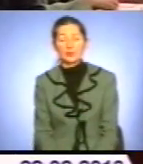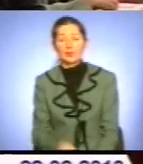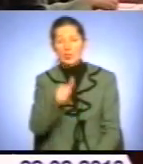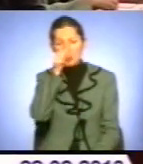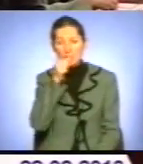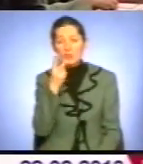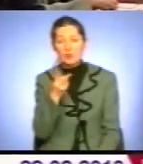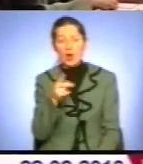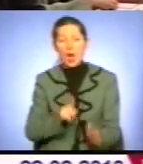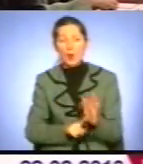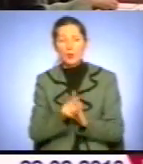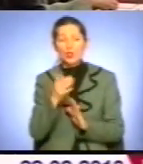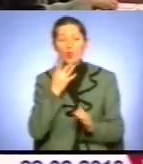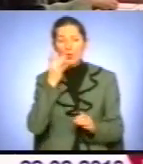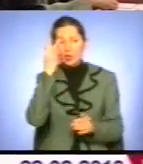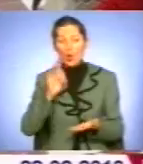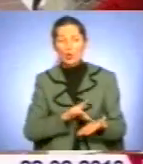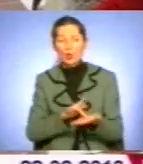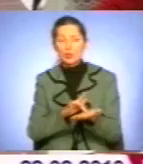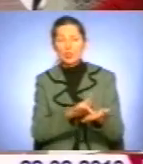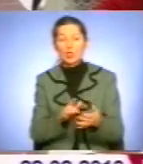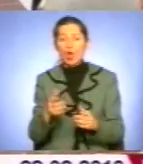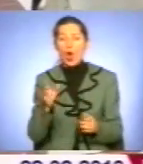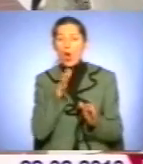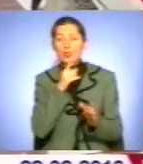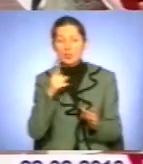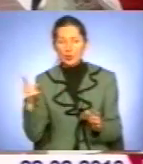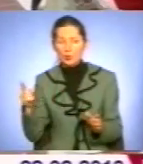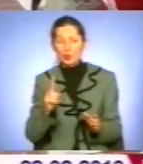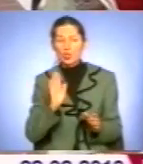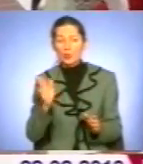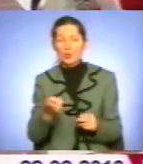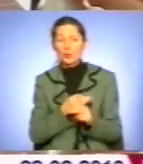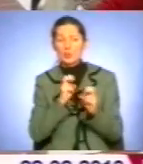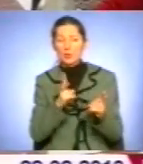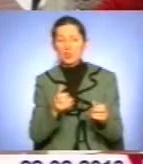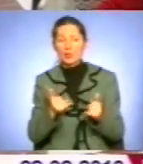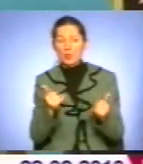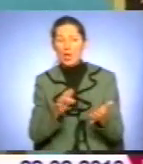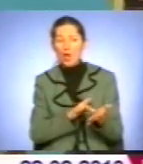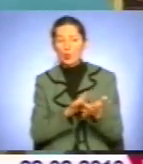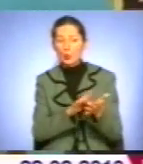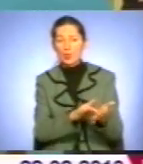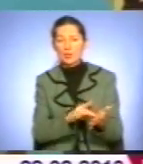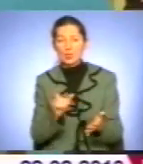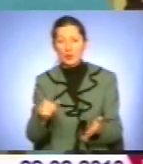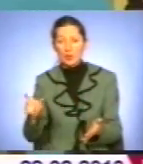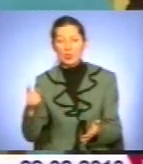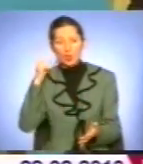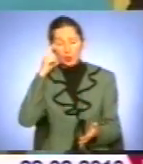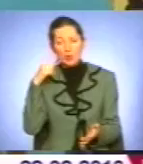місяць-два початок літнього туристичного сезону. Чи буде він безпечним для туристів, задумалися в облдержадміністрації. У